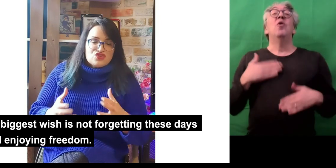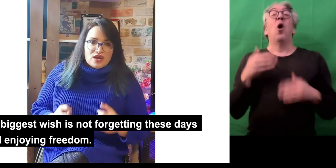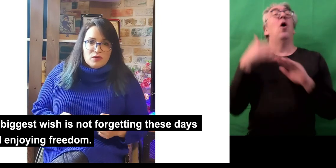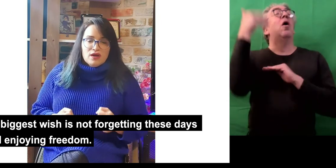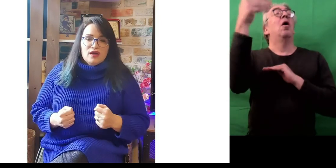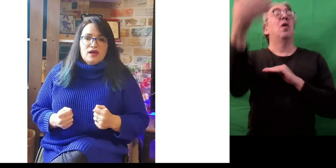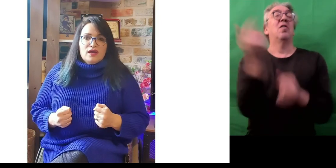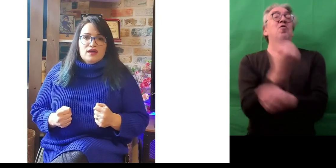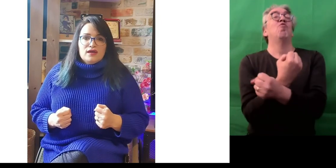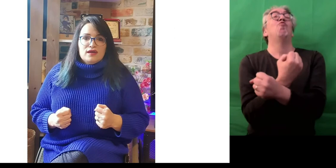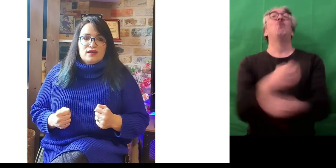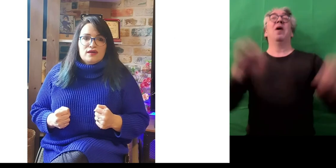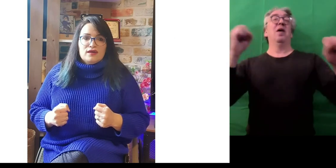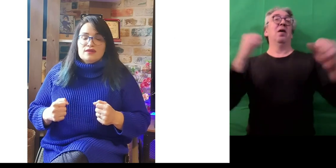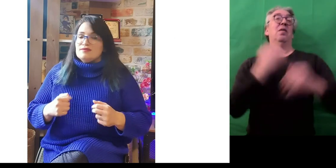tadını çıkartmak.